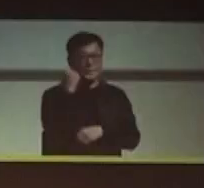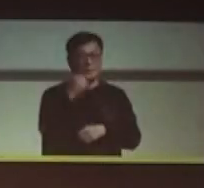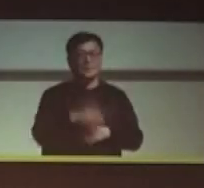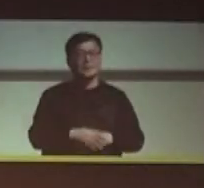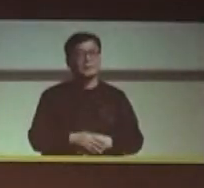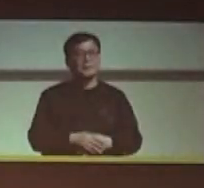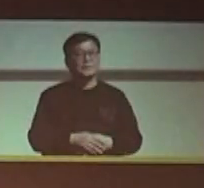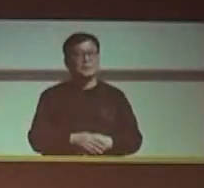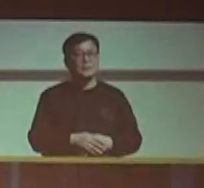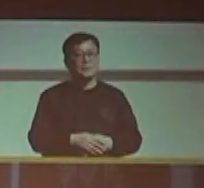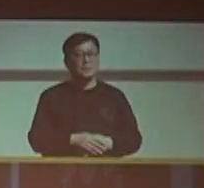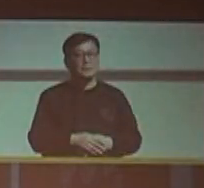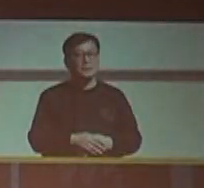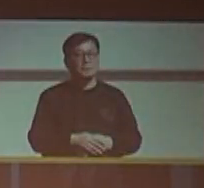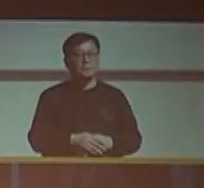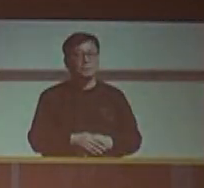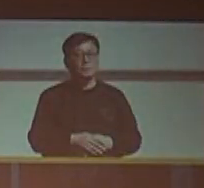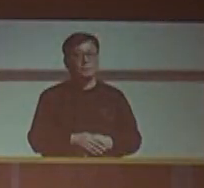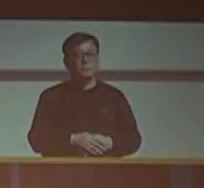네, 네, 네.